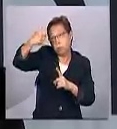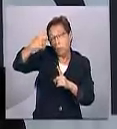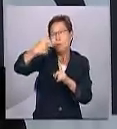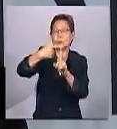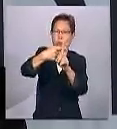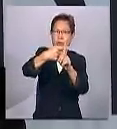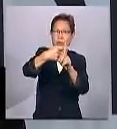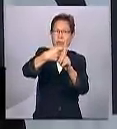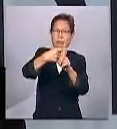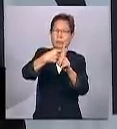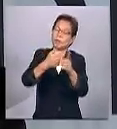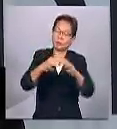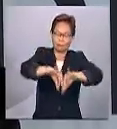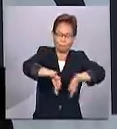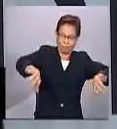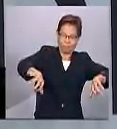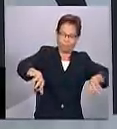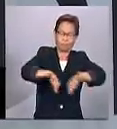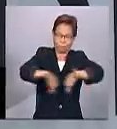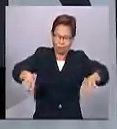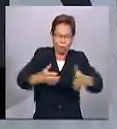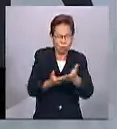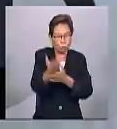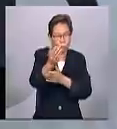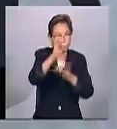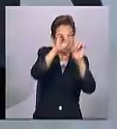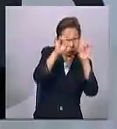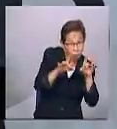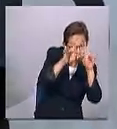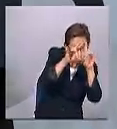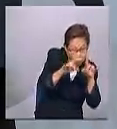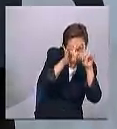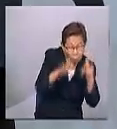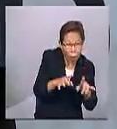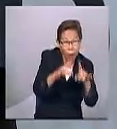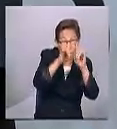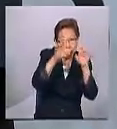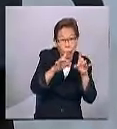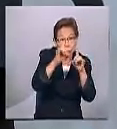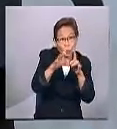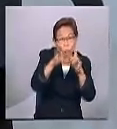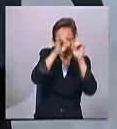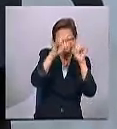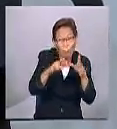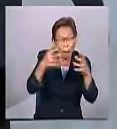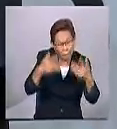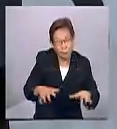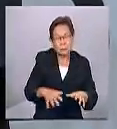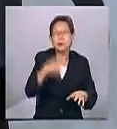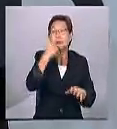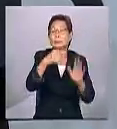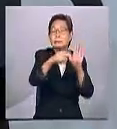akan asingkan, terus kita akan melaksanakan ujian swab dan sebagainya. Mereka yang negatif